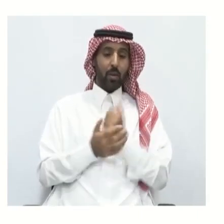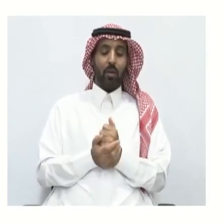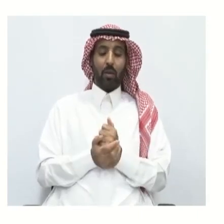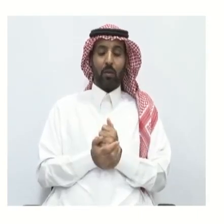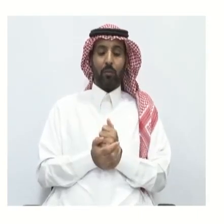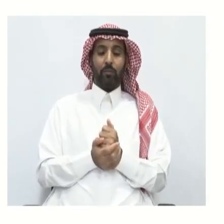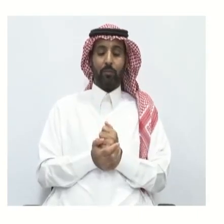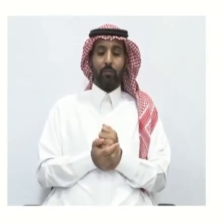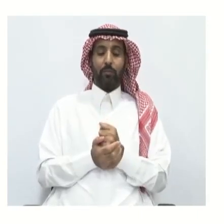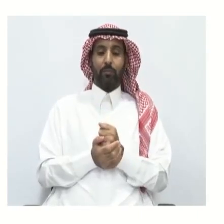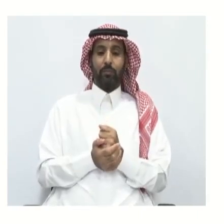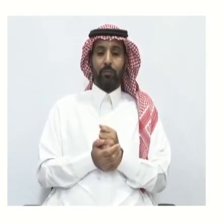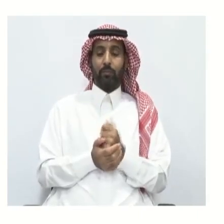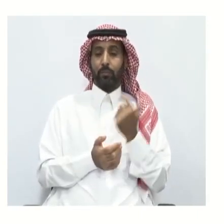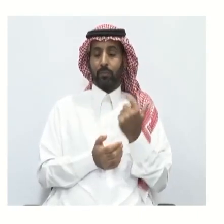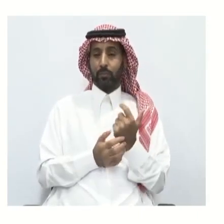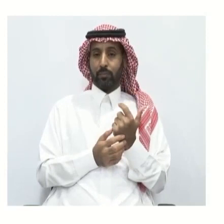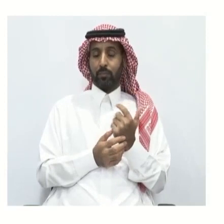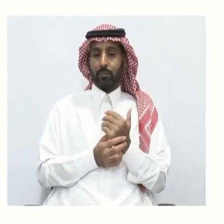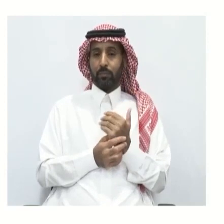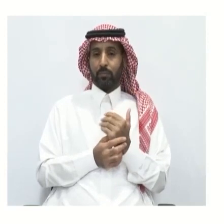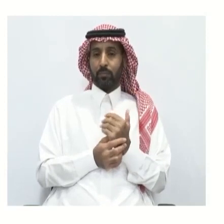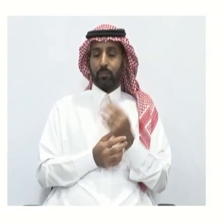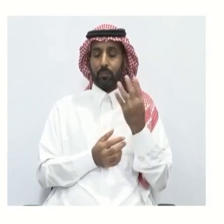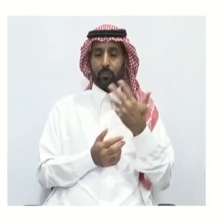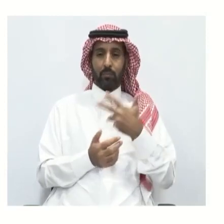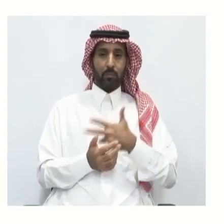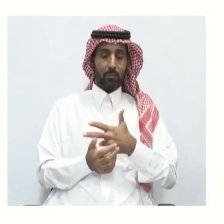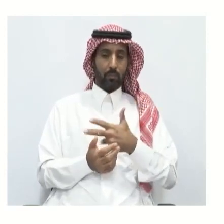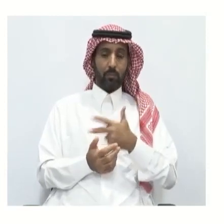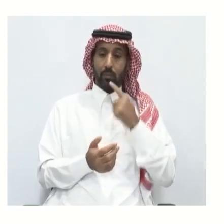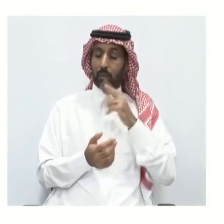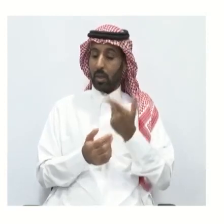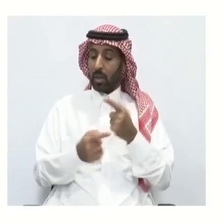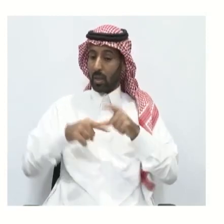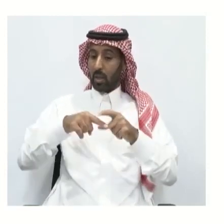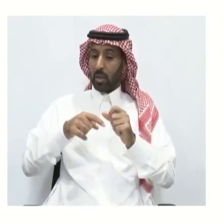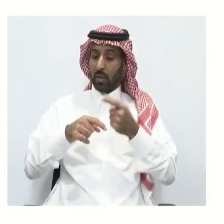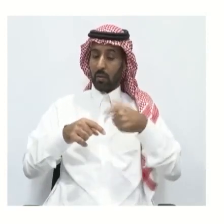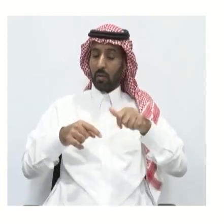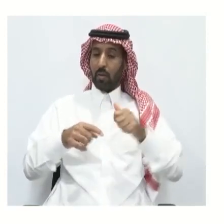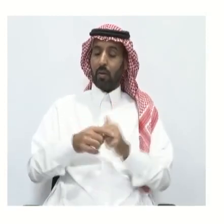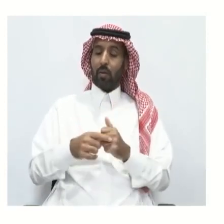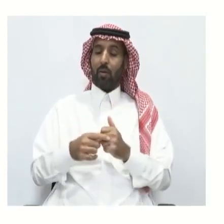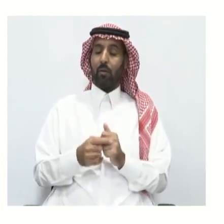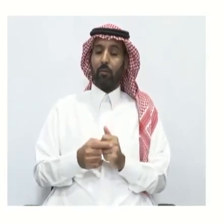نسبه من يوديد الزنك اذا نسبه المردود المئوي هي